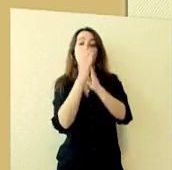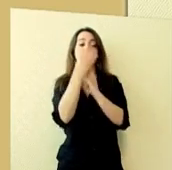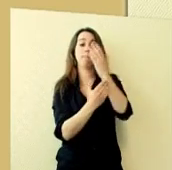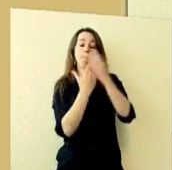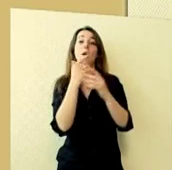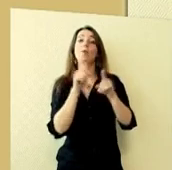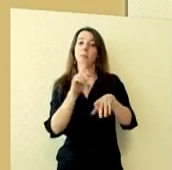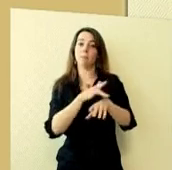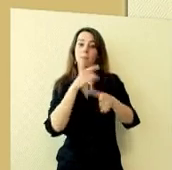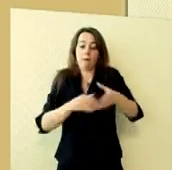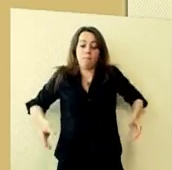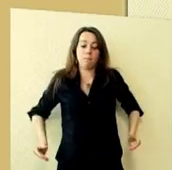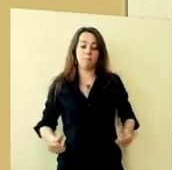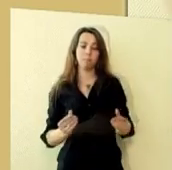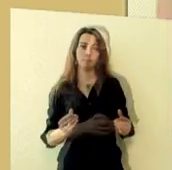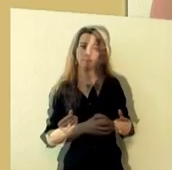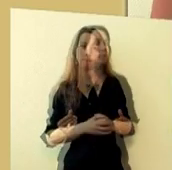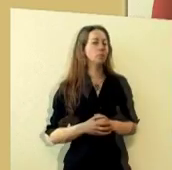Voilà.